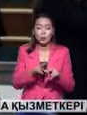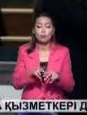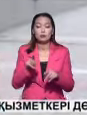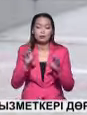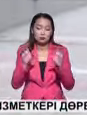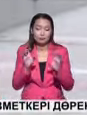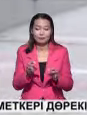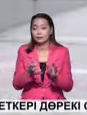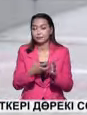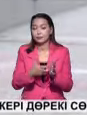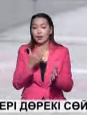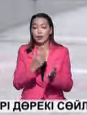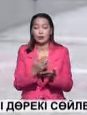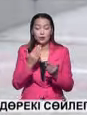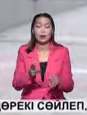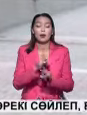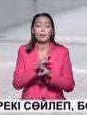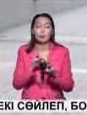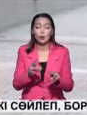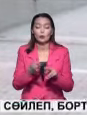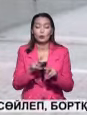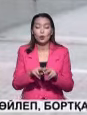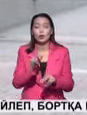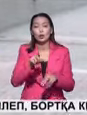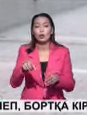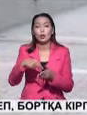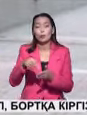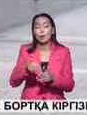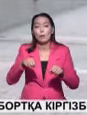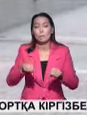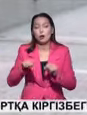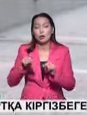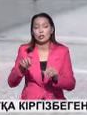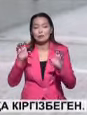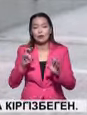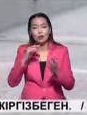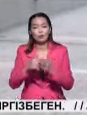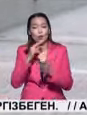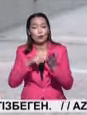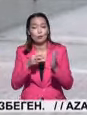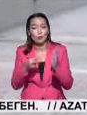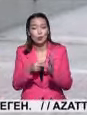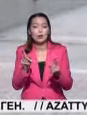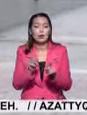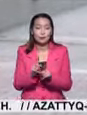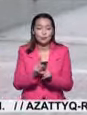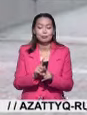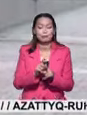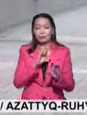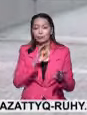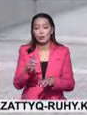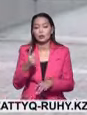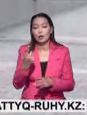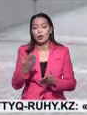мен айта алмаймын. Осылайша мәжіліс тұтынушылардың құқықтарын қорғау туралы заңның жаңа жобасы мен оған ілеспе түзетулерді бірінші